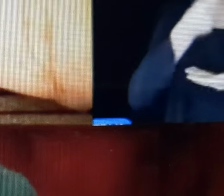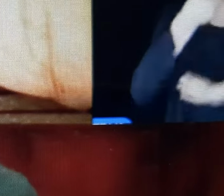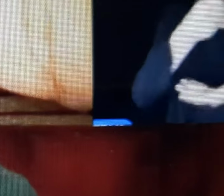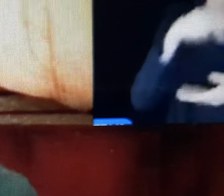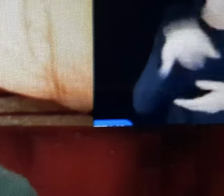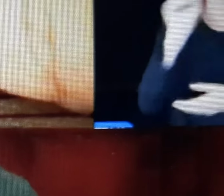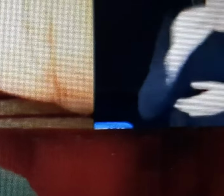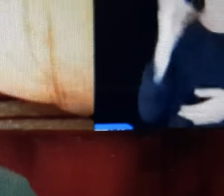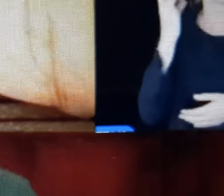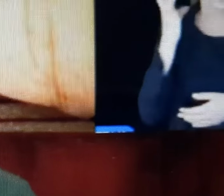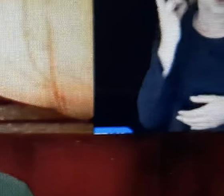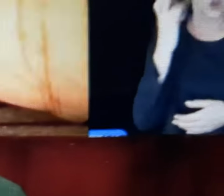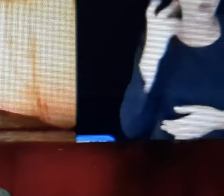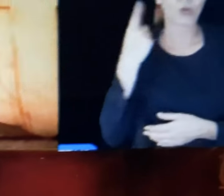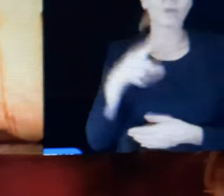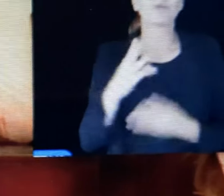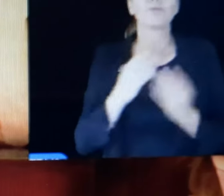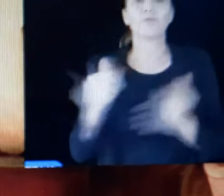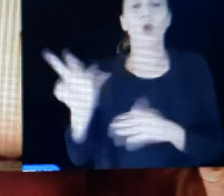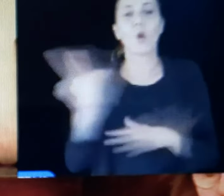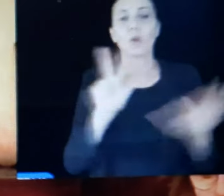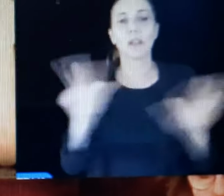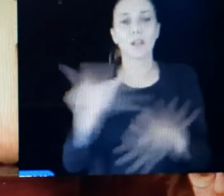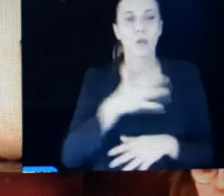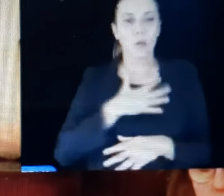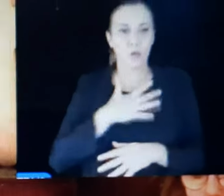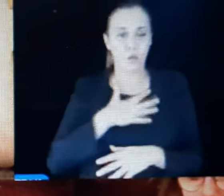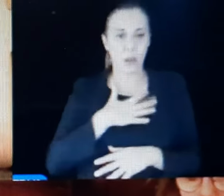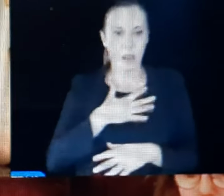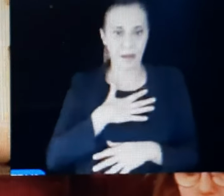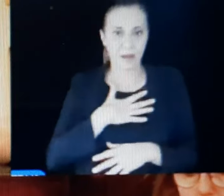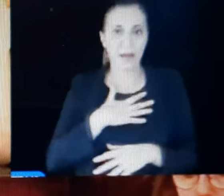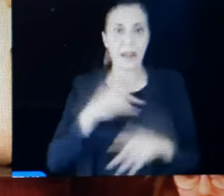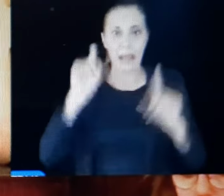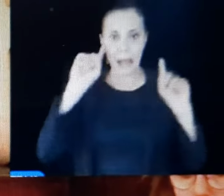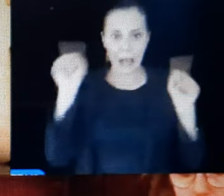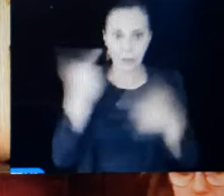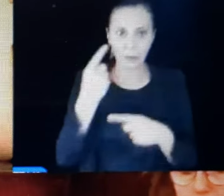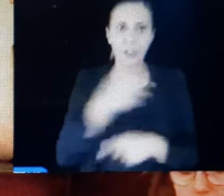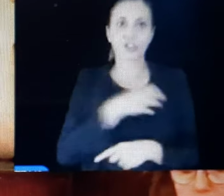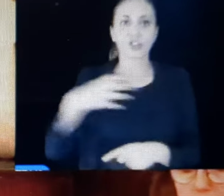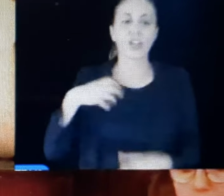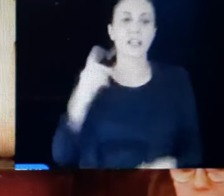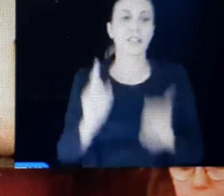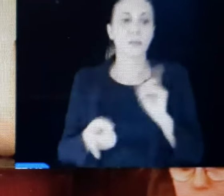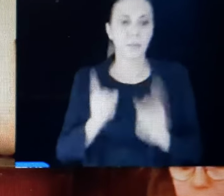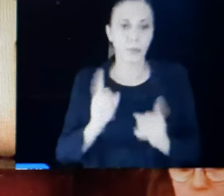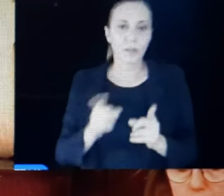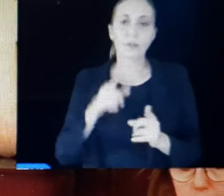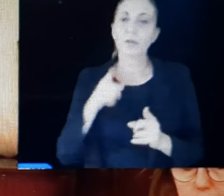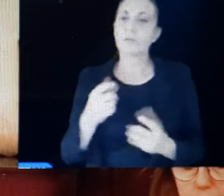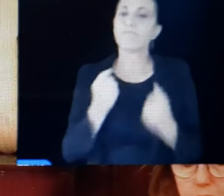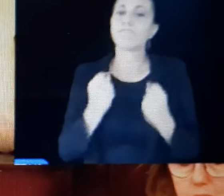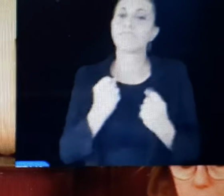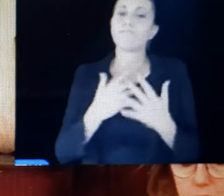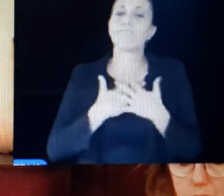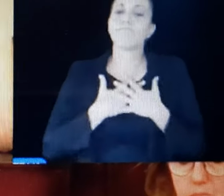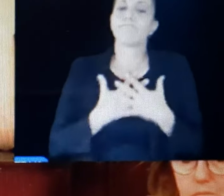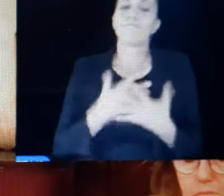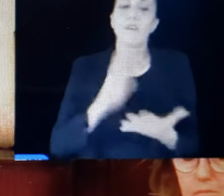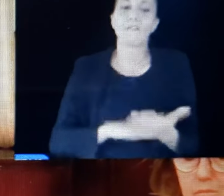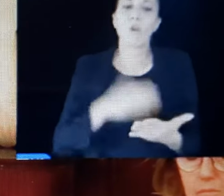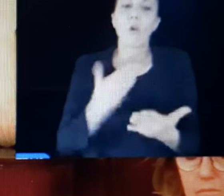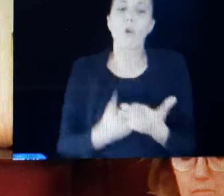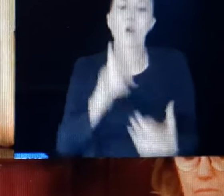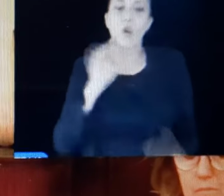di 88 anni. Laureato in scienze politiche, profondamente attaccato ai valori dell'antifascismo e della